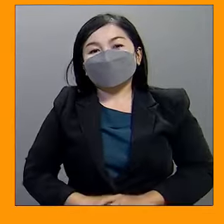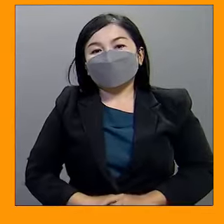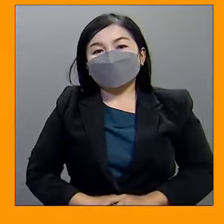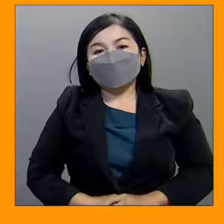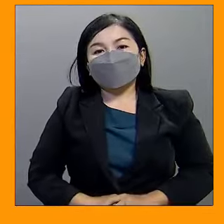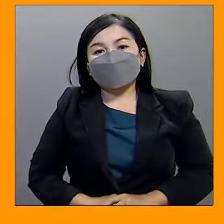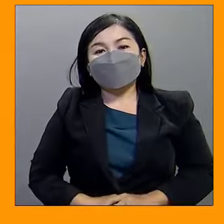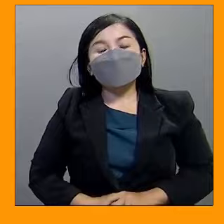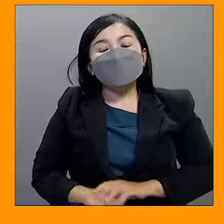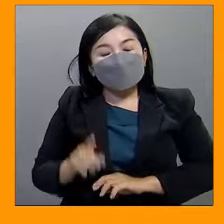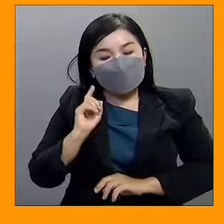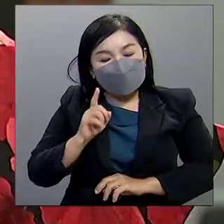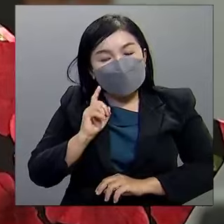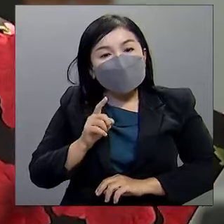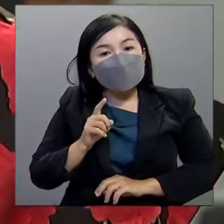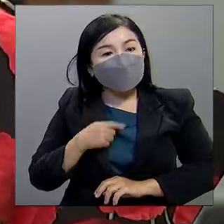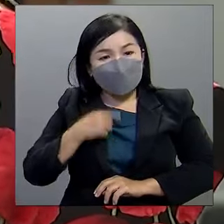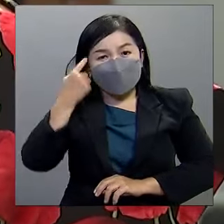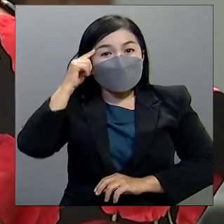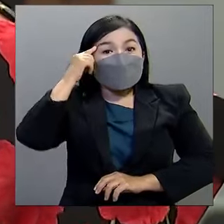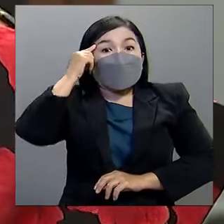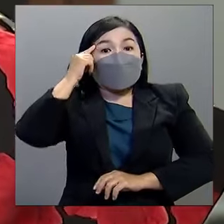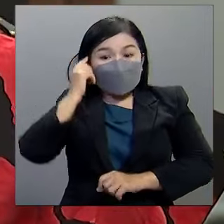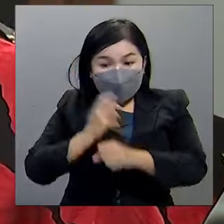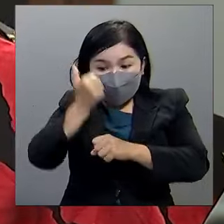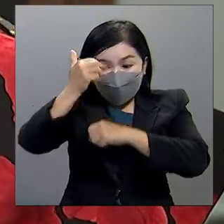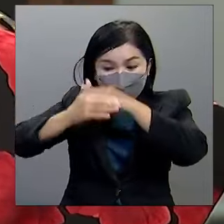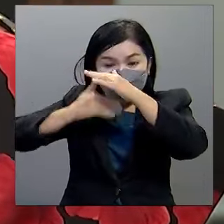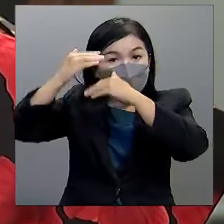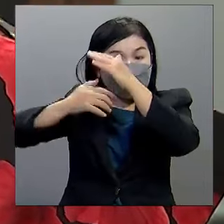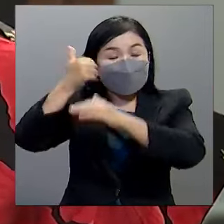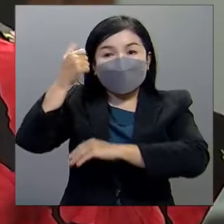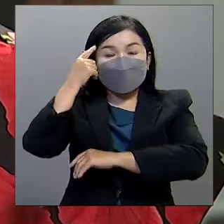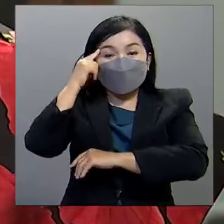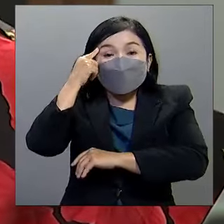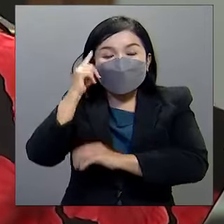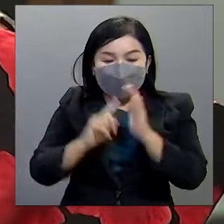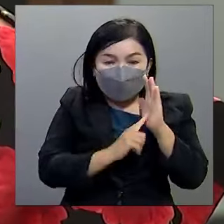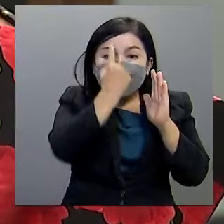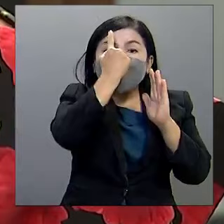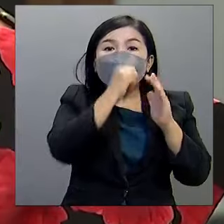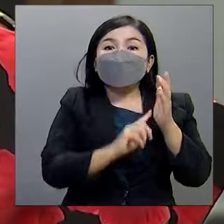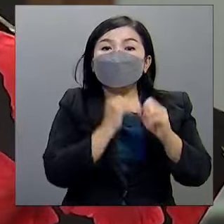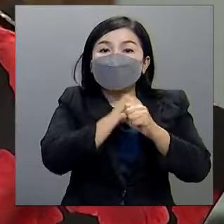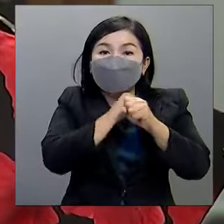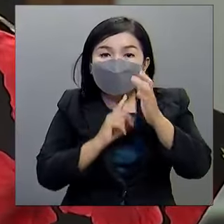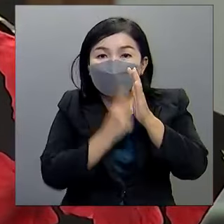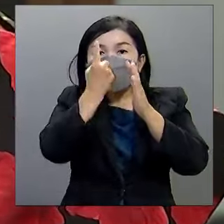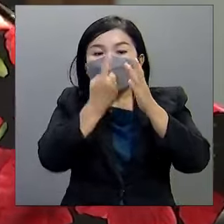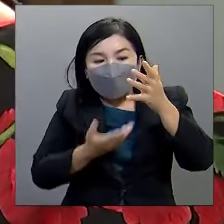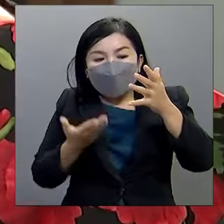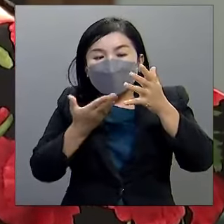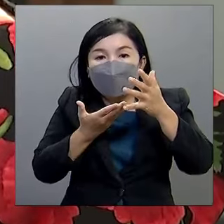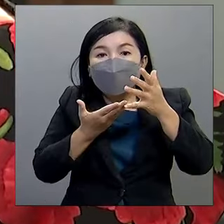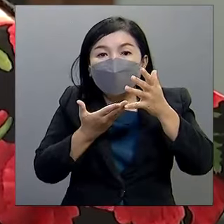เอาจริงๆเราแบบก็ไม่คิดนะว่ามันจะมาได้ขนาดนี้อะค่ะคือจากวันแรกที่เราเริ่มทำเราก็มองแค่ว่าแบบเอ้ยเราให้เ